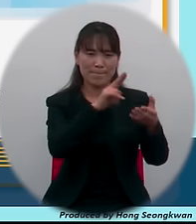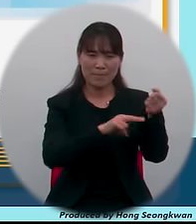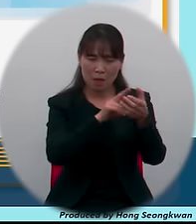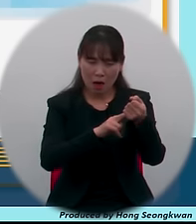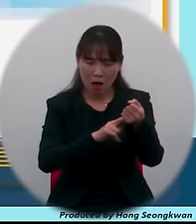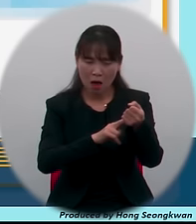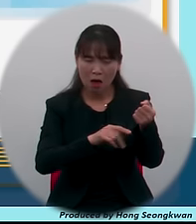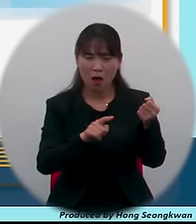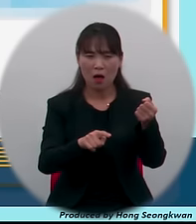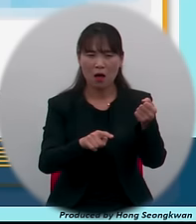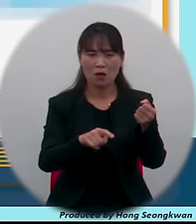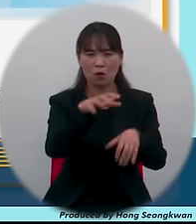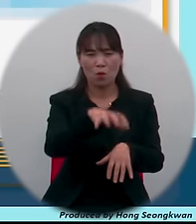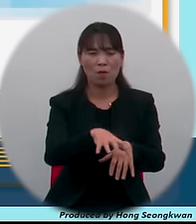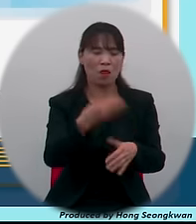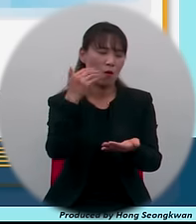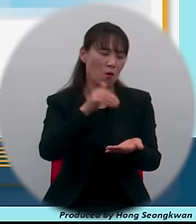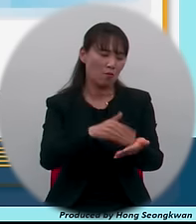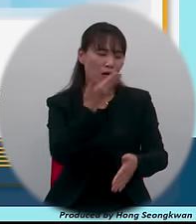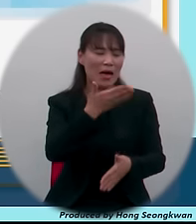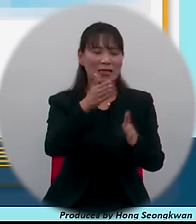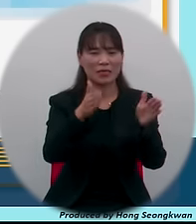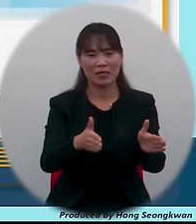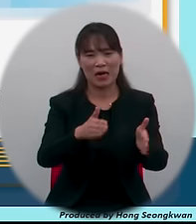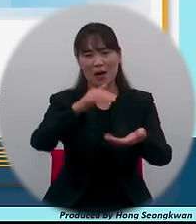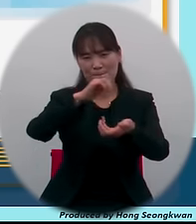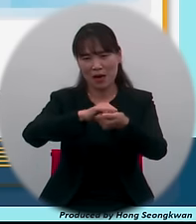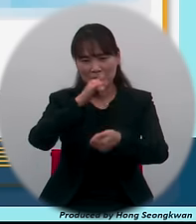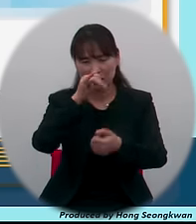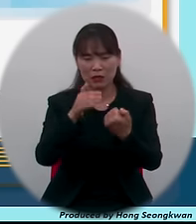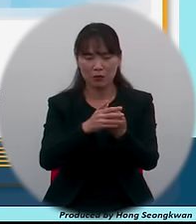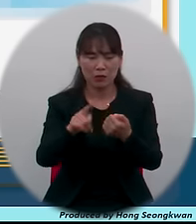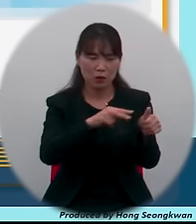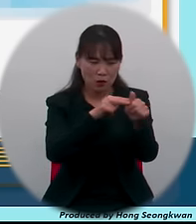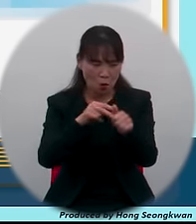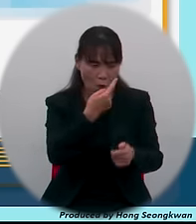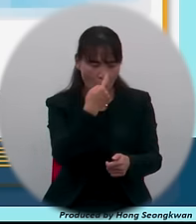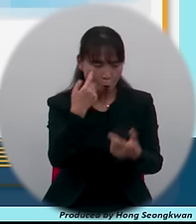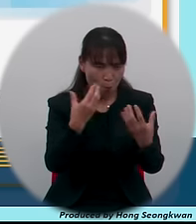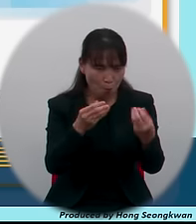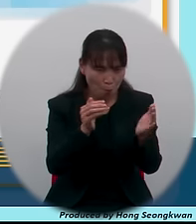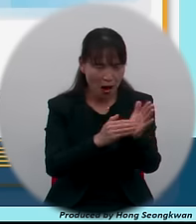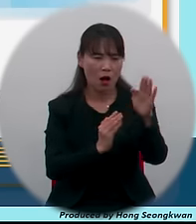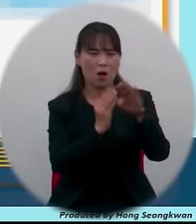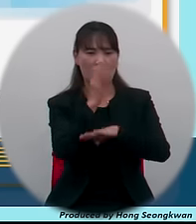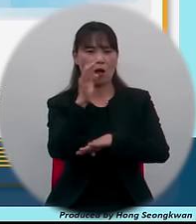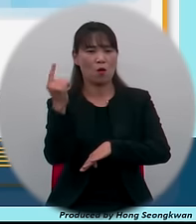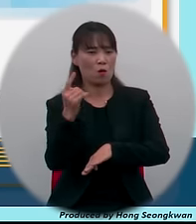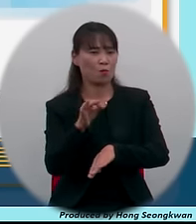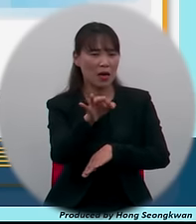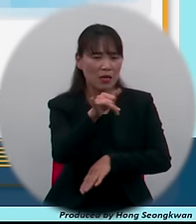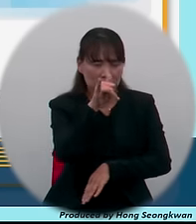게임 판매 플랫폼마다 환불 가능한 기간이 정해져 있거든요 그래서 그런 사실들을 정보를 보시고 나서